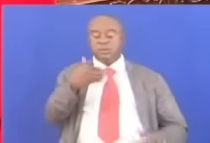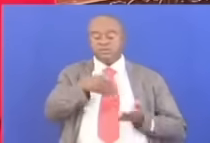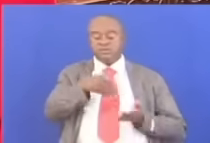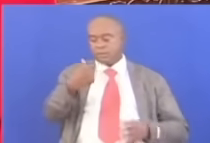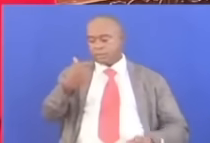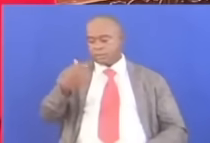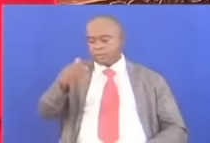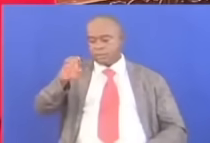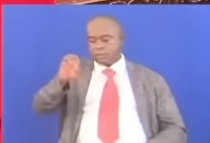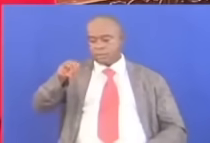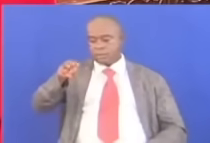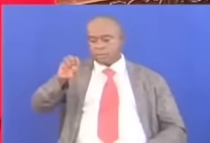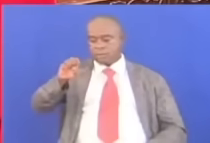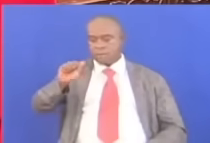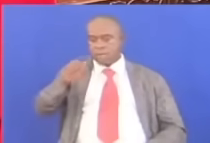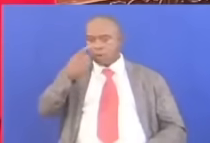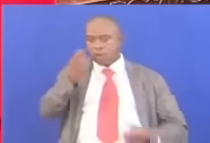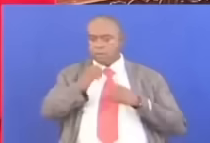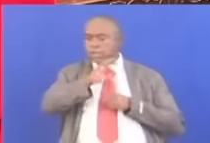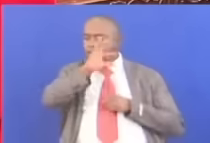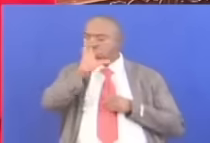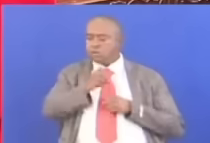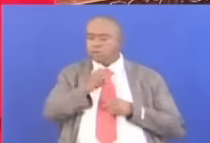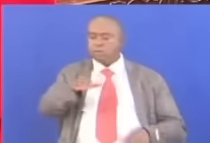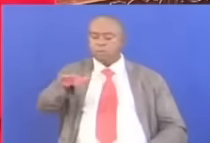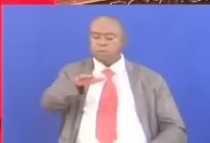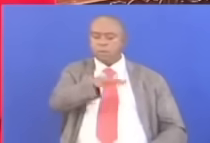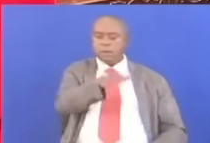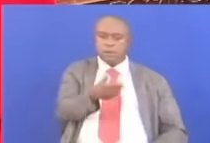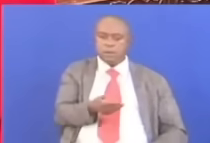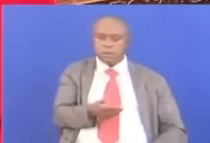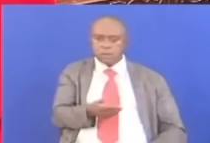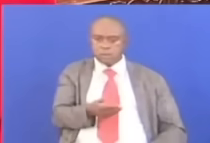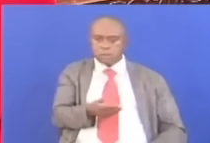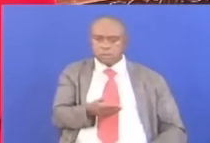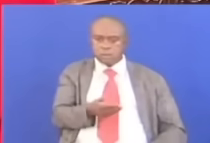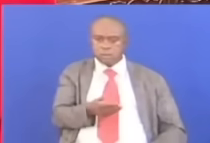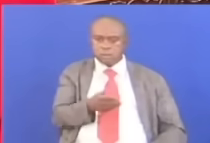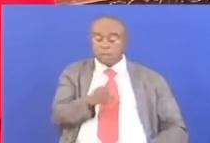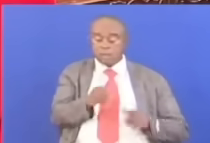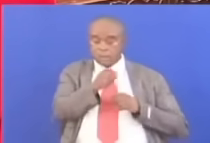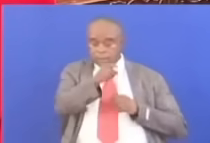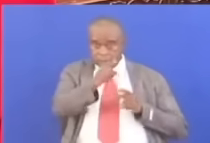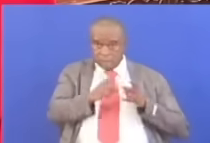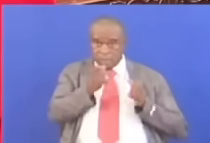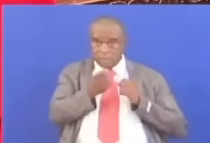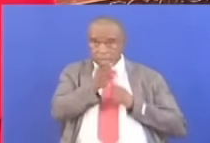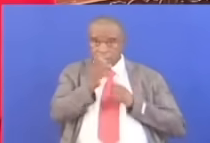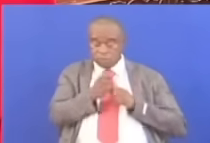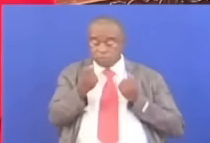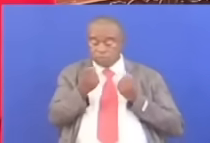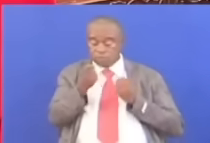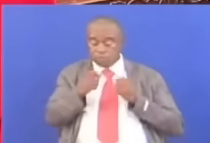wenda akaka magari yote yeg pale yelek kwa ajili ya kues lakini pia yelek kwa ajili